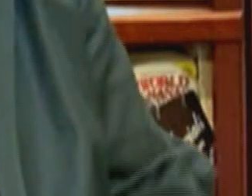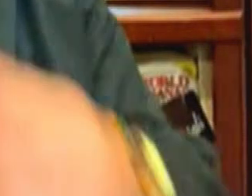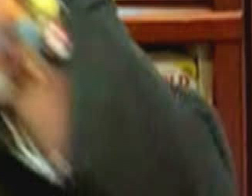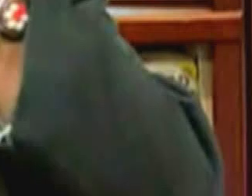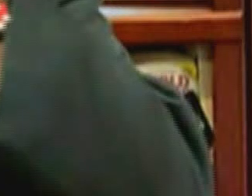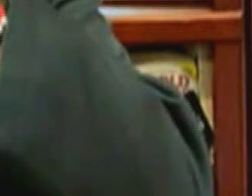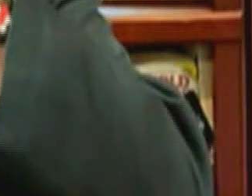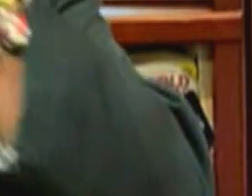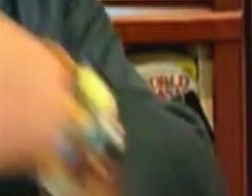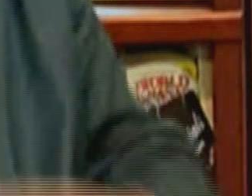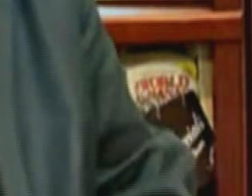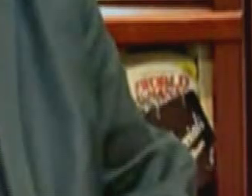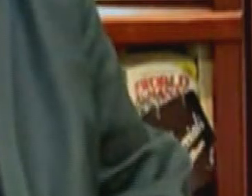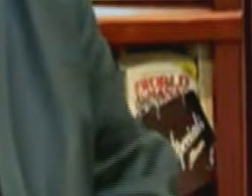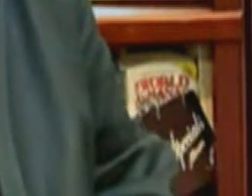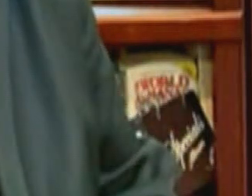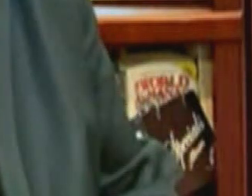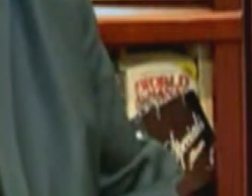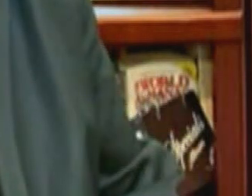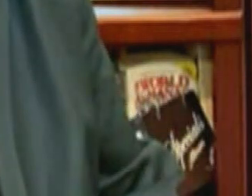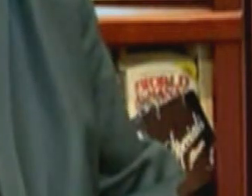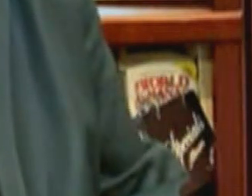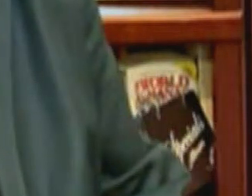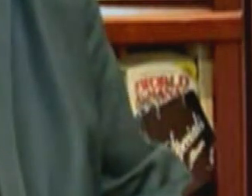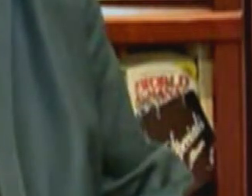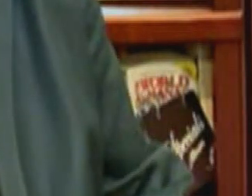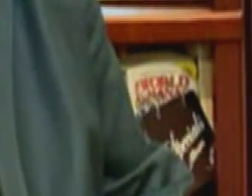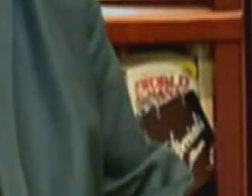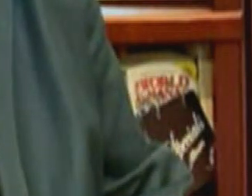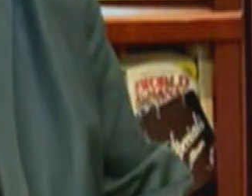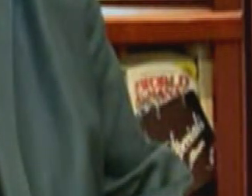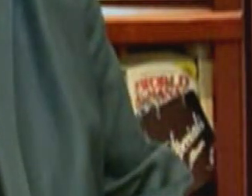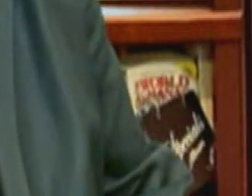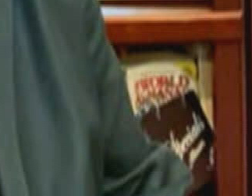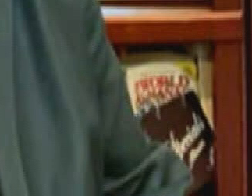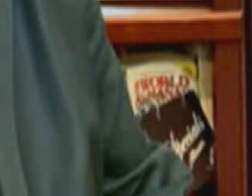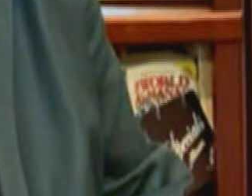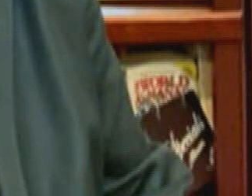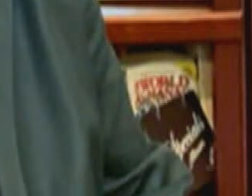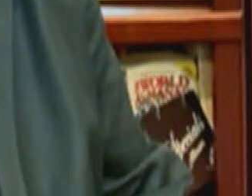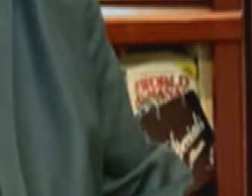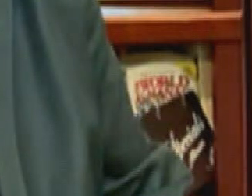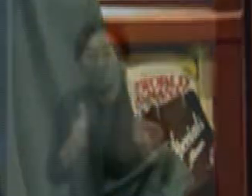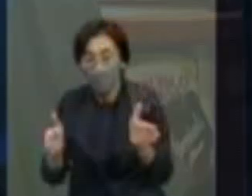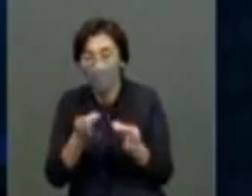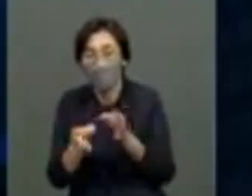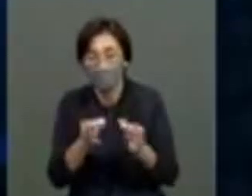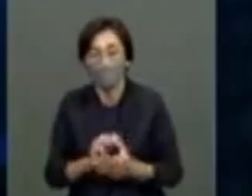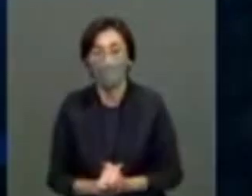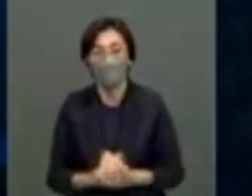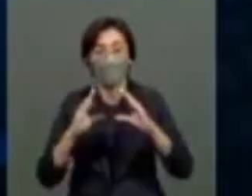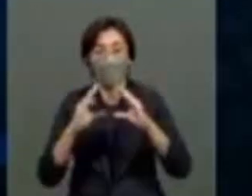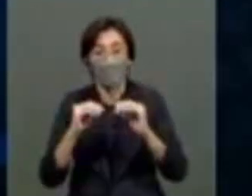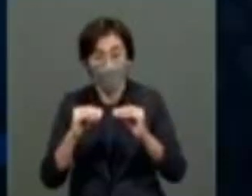กับสิน้องฟังอีก 6ล้านเพราะธันวาคมก็จะมี 24ล้านโด๊สบวก 4น้องฟางอีก 12.5ล้าน